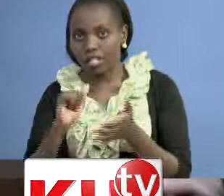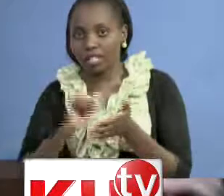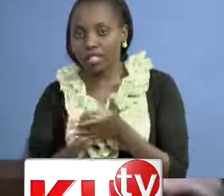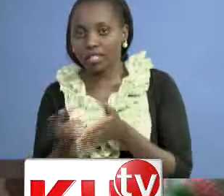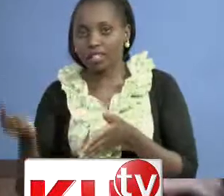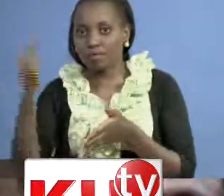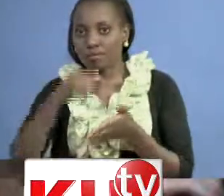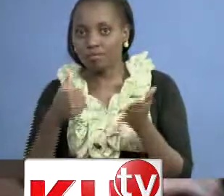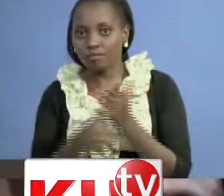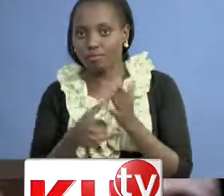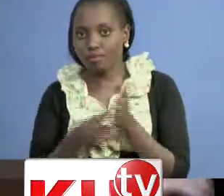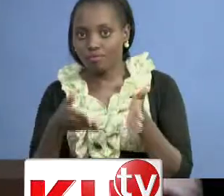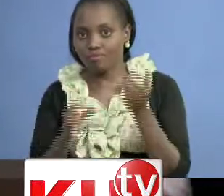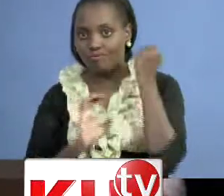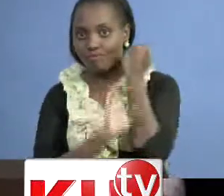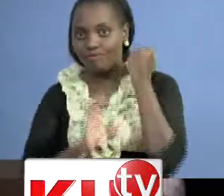kama jamhuri ya Kenya,